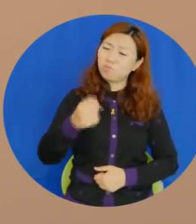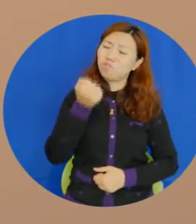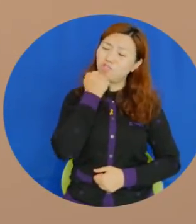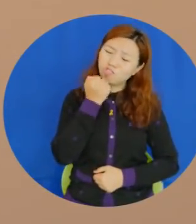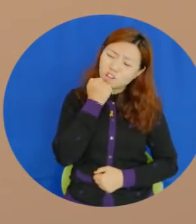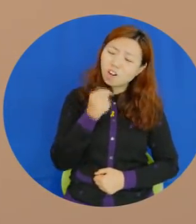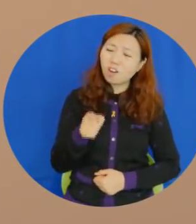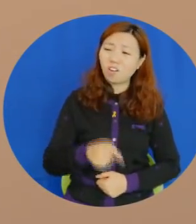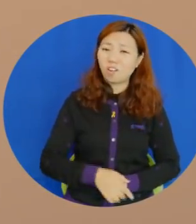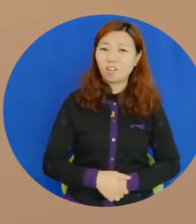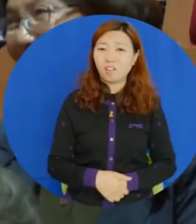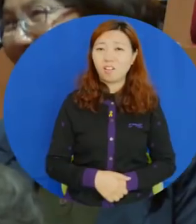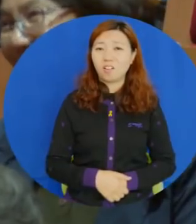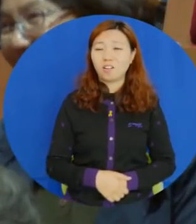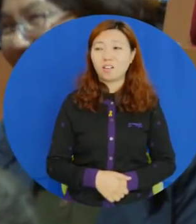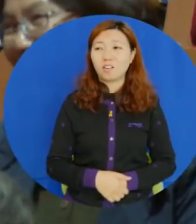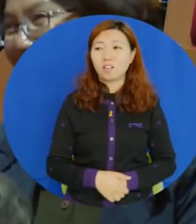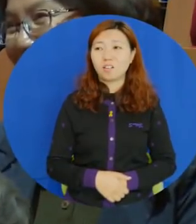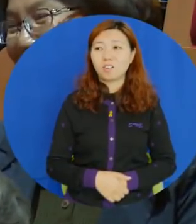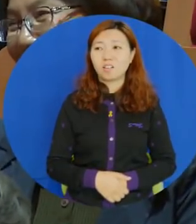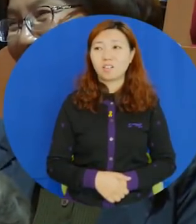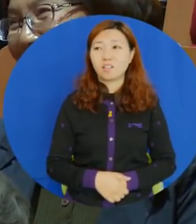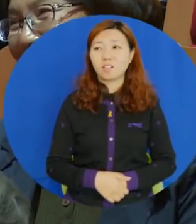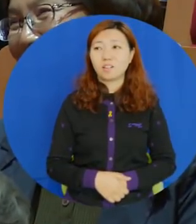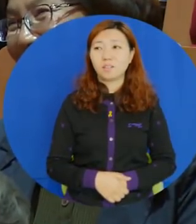진짜 이제... 웃긴다.